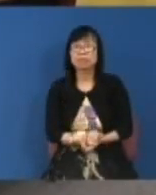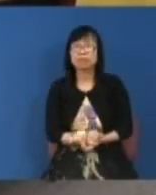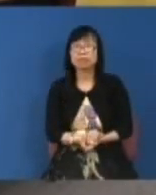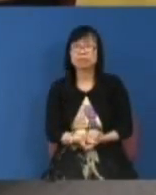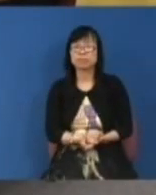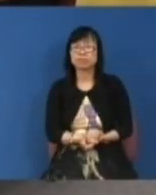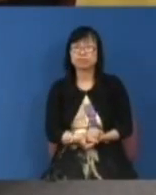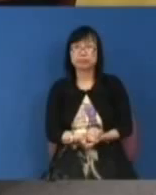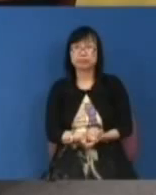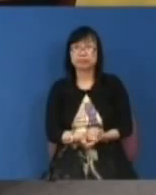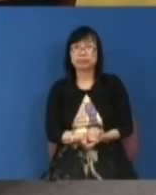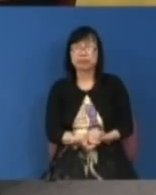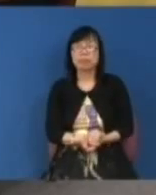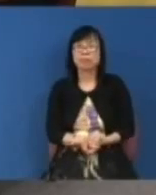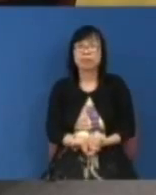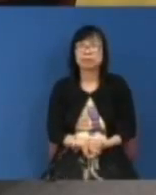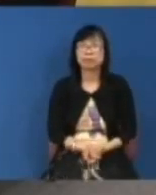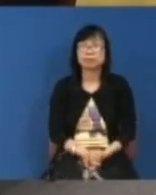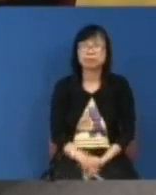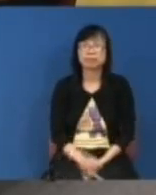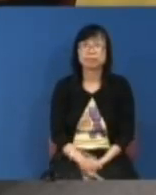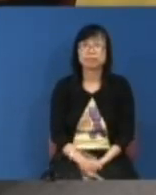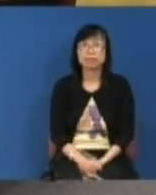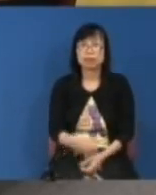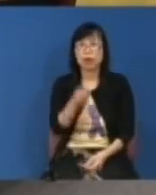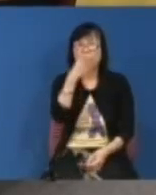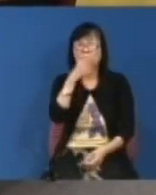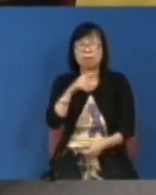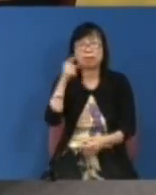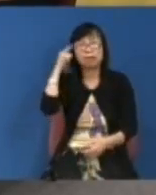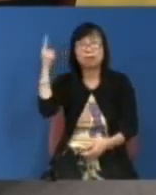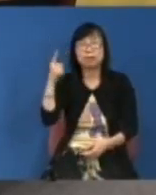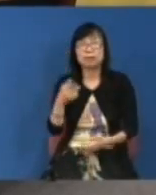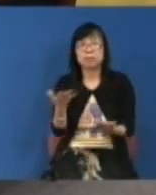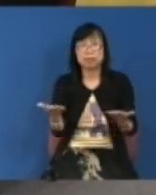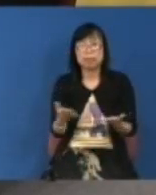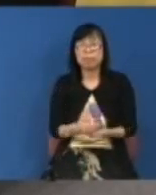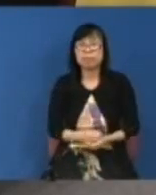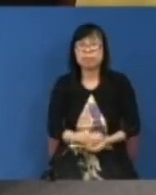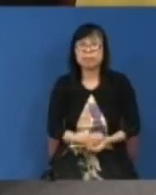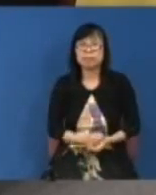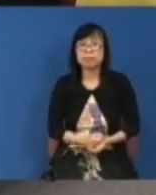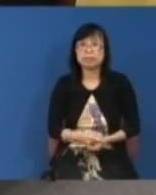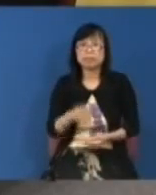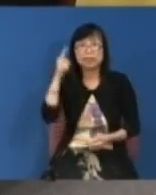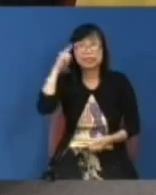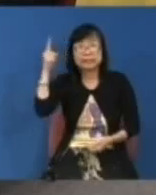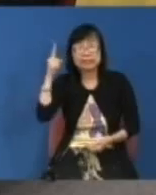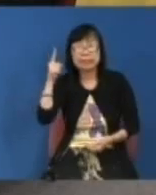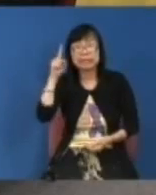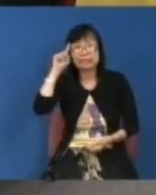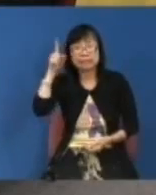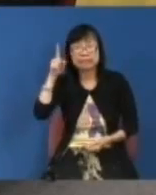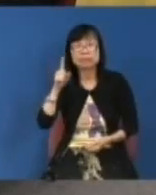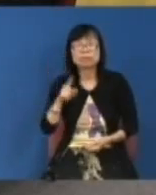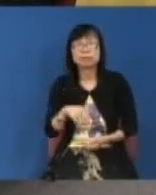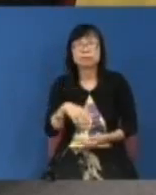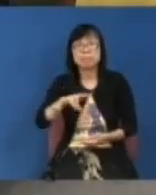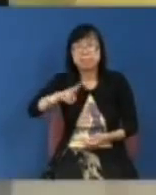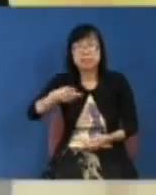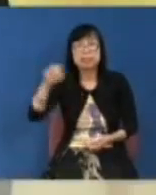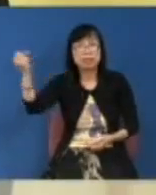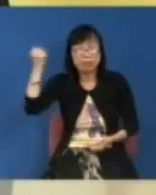是不是啊？ 而家咪搞成咁咯，香港理性咪沦落到咁嘅阶段。 咁你个理性嘅透，理性之所以会成为一种力量，就系